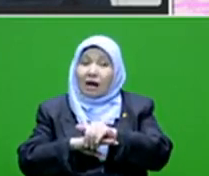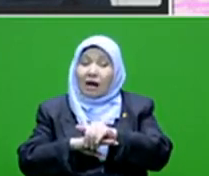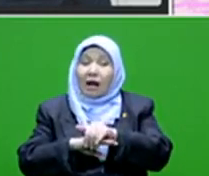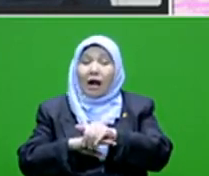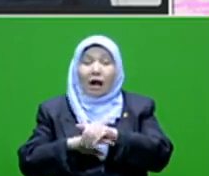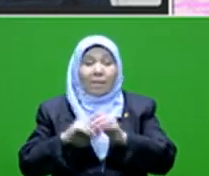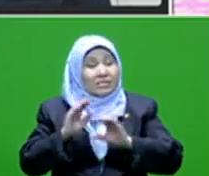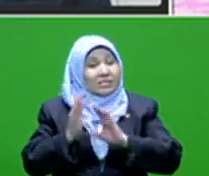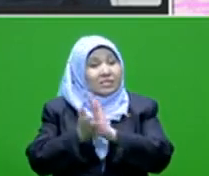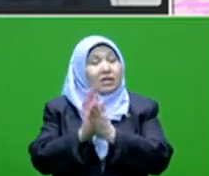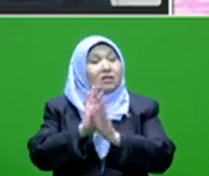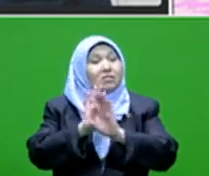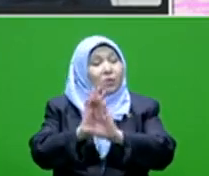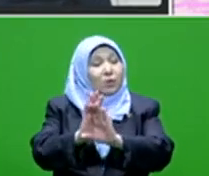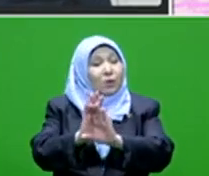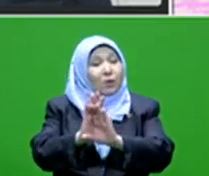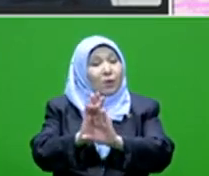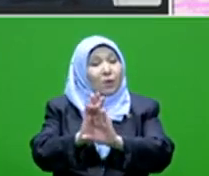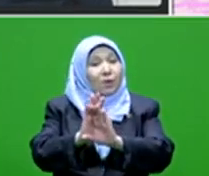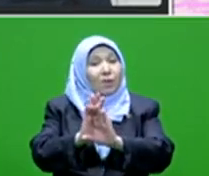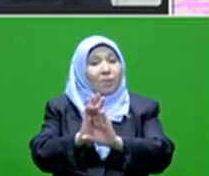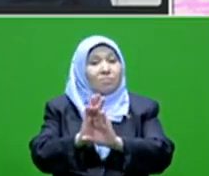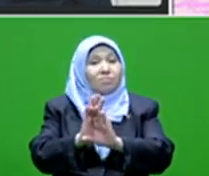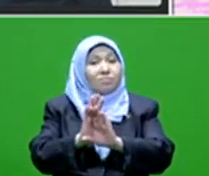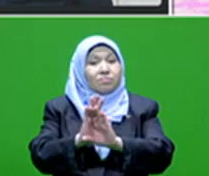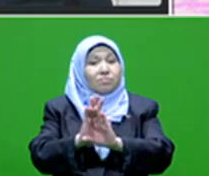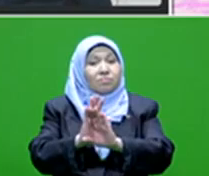example. By example?